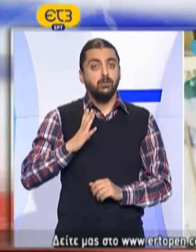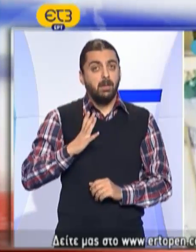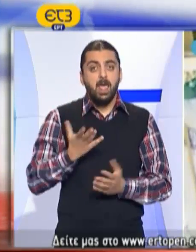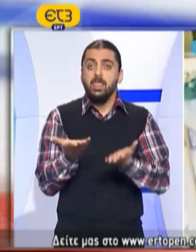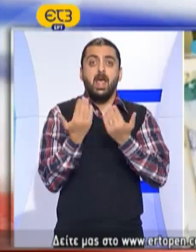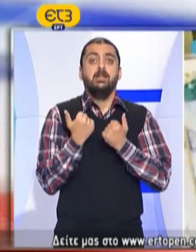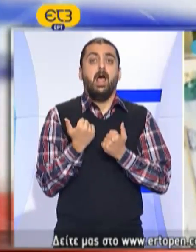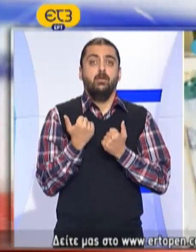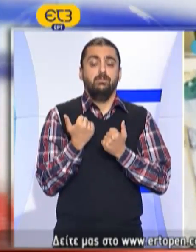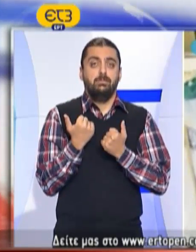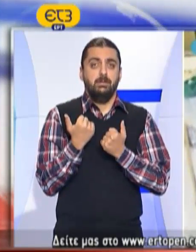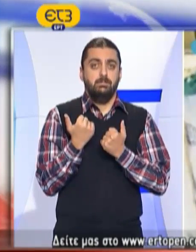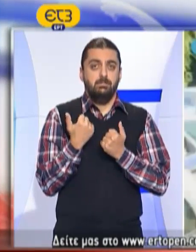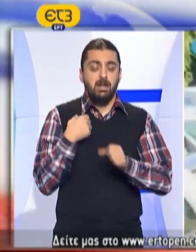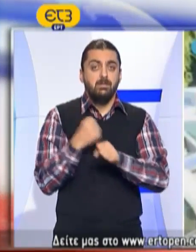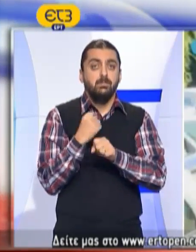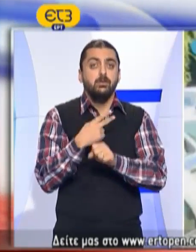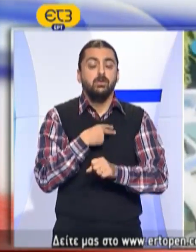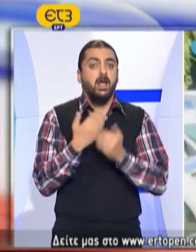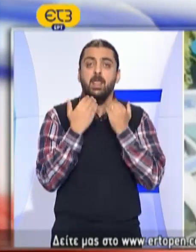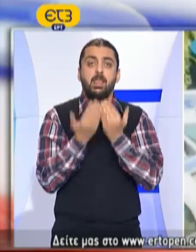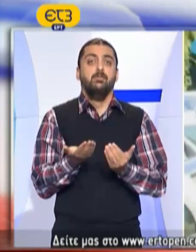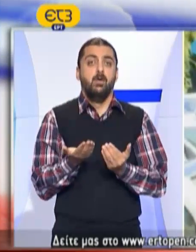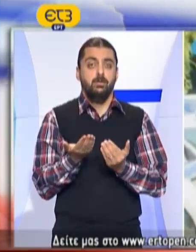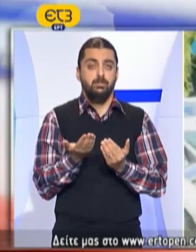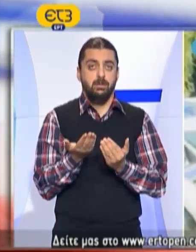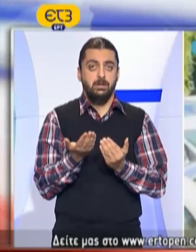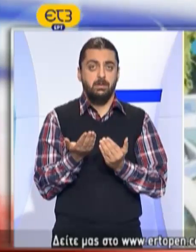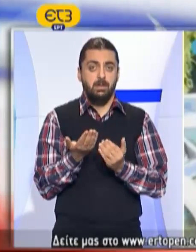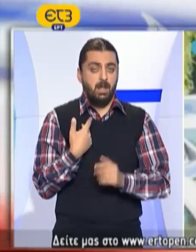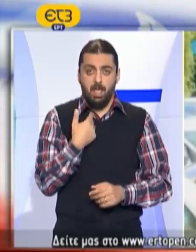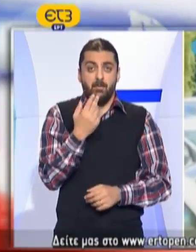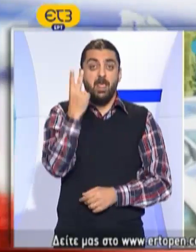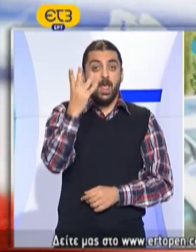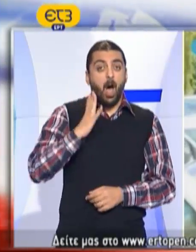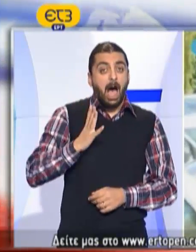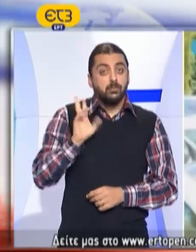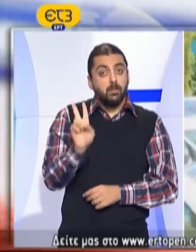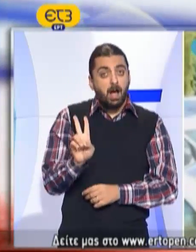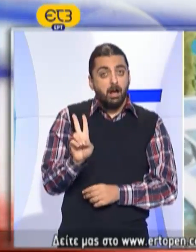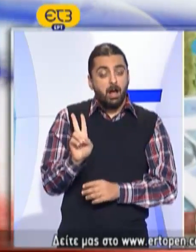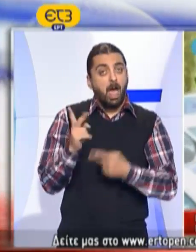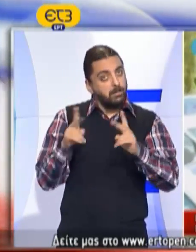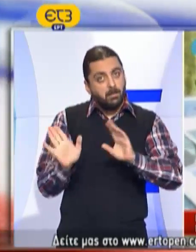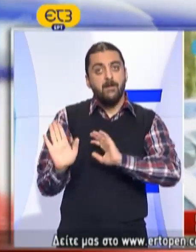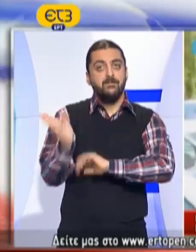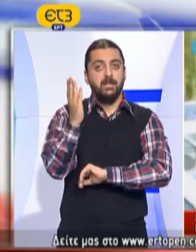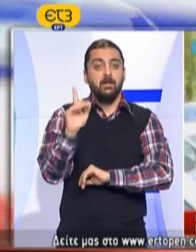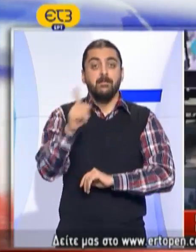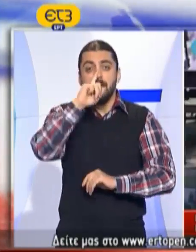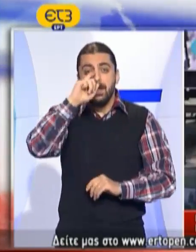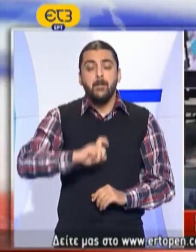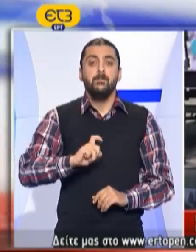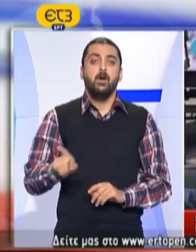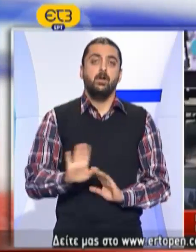πρέπει σε δύο πόλεις, μπορούμε να αφήσουμε να φύγουν δύο άτομα που είναι απολύτως απαραίτητα για την λειτουργία αυτής της